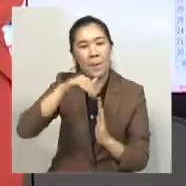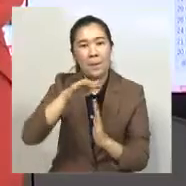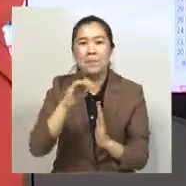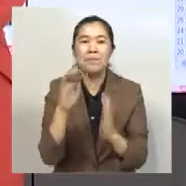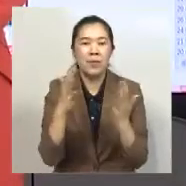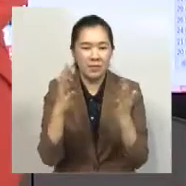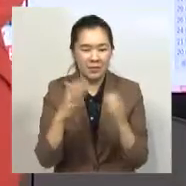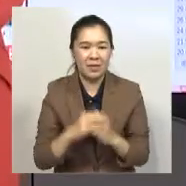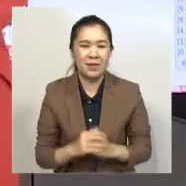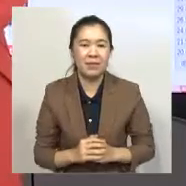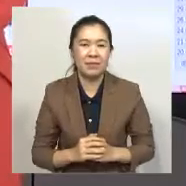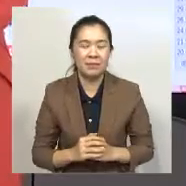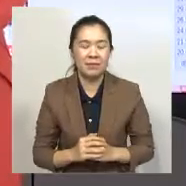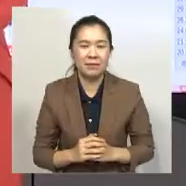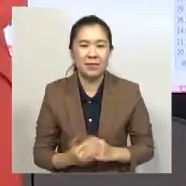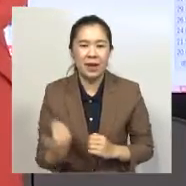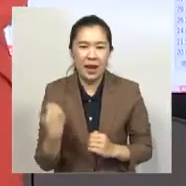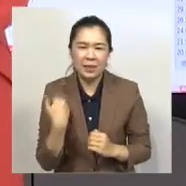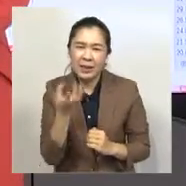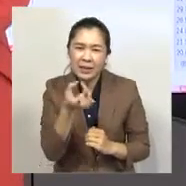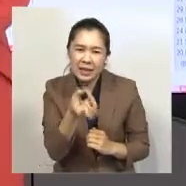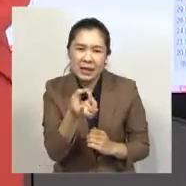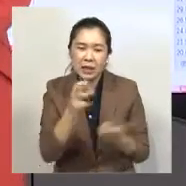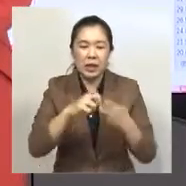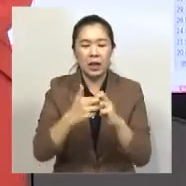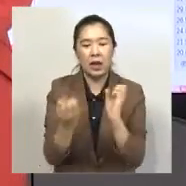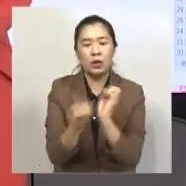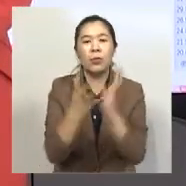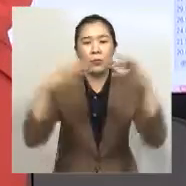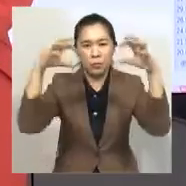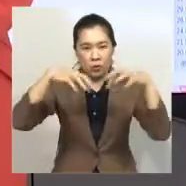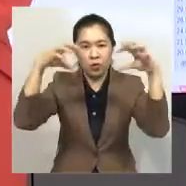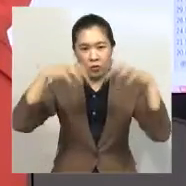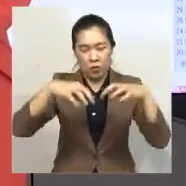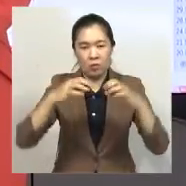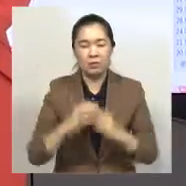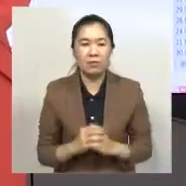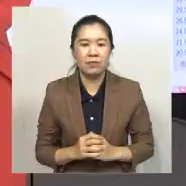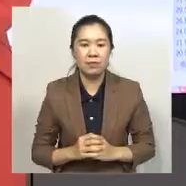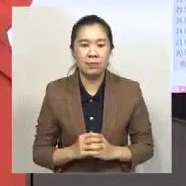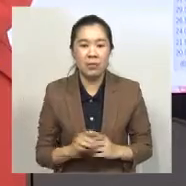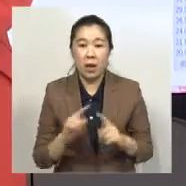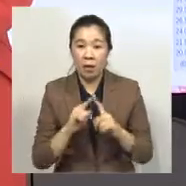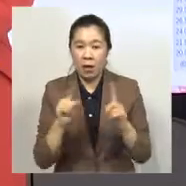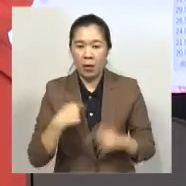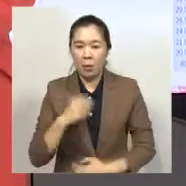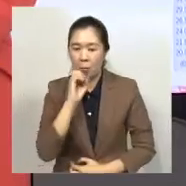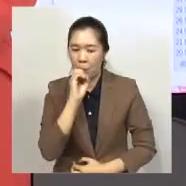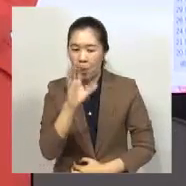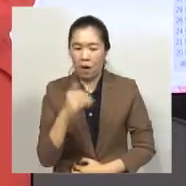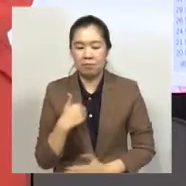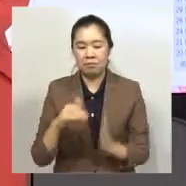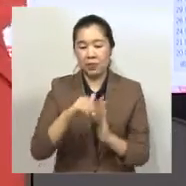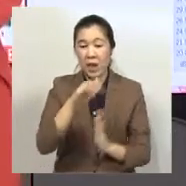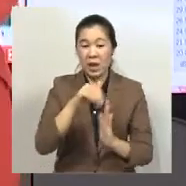พวกเศษมันที่ไหลเข้าไปถ้าทำให้มีฝนตกอย่างไรก็ตามเราก็ไม่ได้บอกว่าเฮ้ยทางเหนือไม่มีอะไรหรอกไม่เป็น